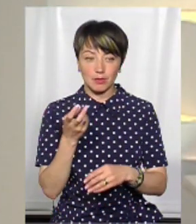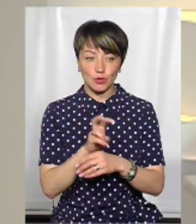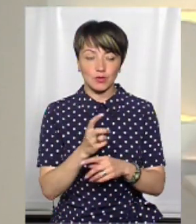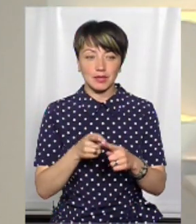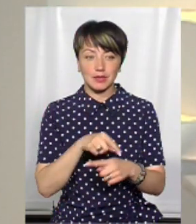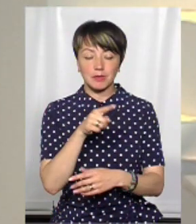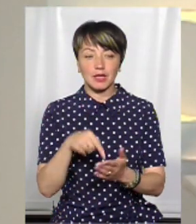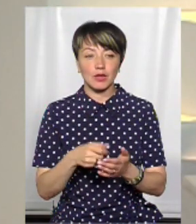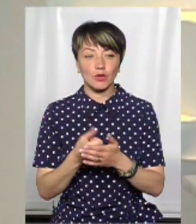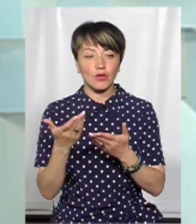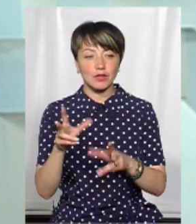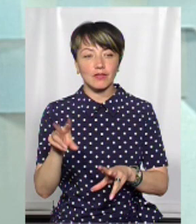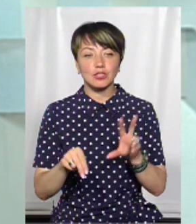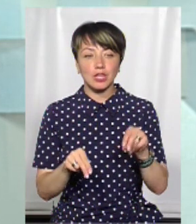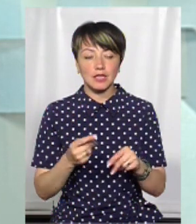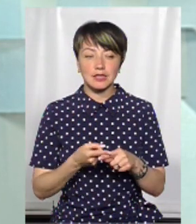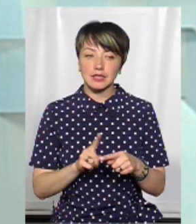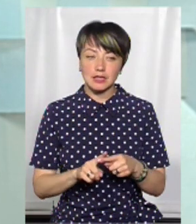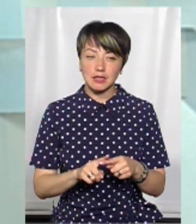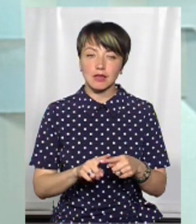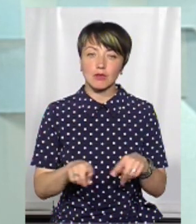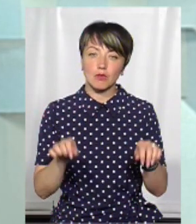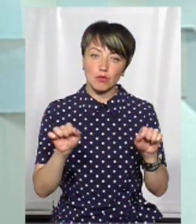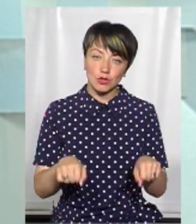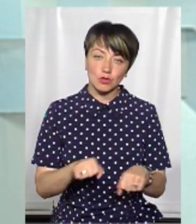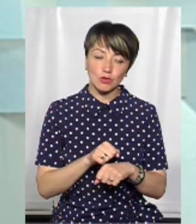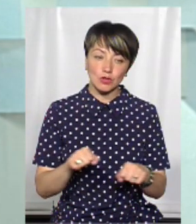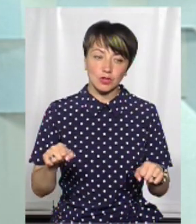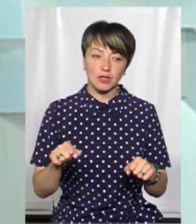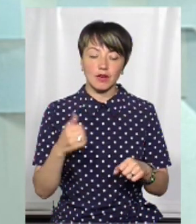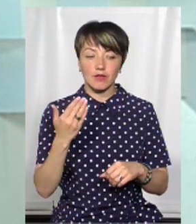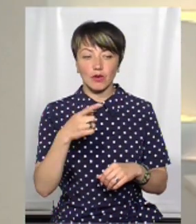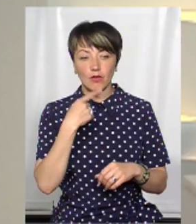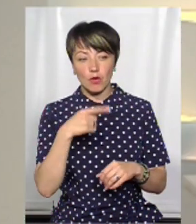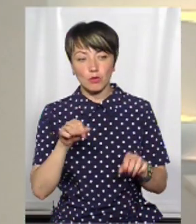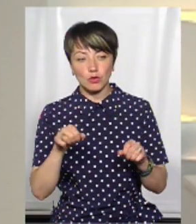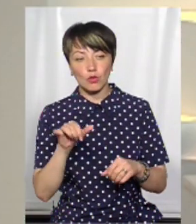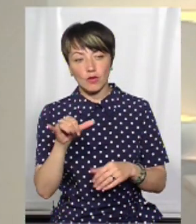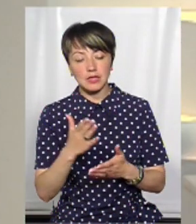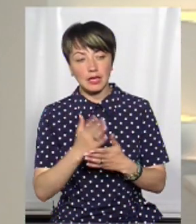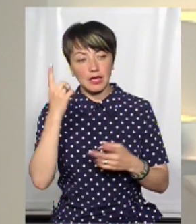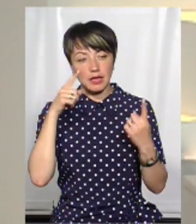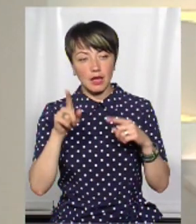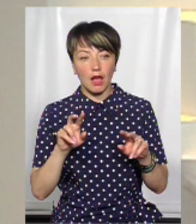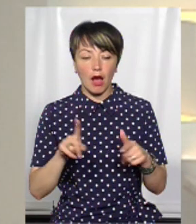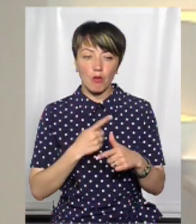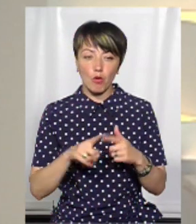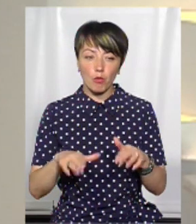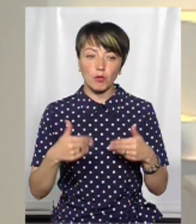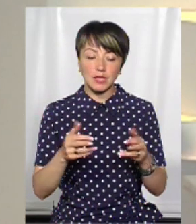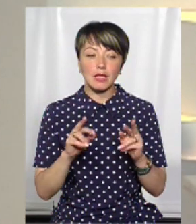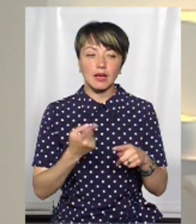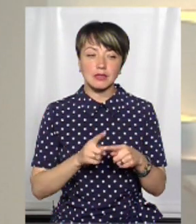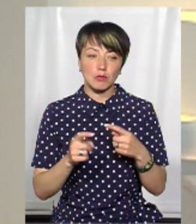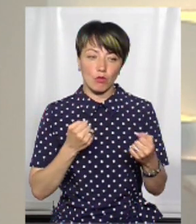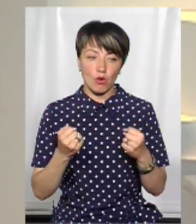цим запитанням до вас, як ви гадаєте, чи це можна, чи ні. Ви говорите, що ні, але, можливо, у вас є якісь ідеї або пропозиції,